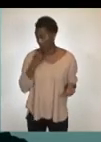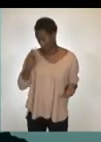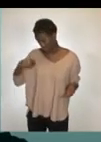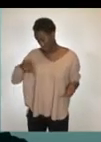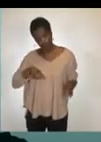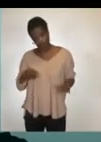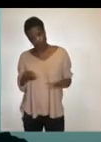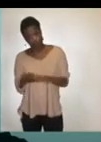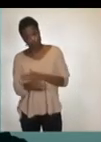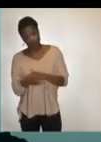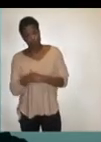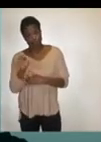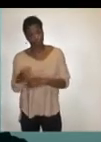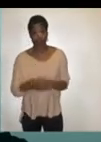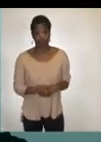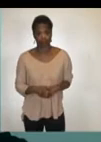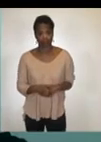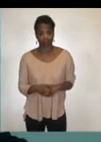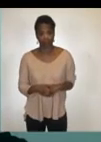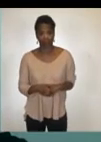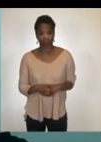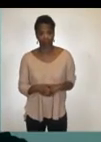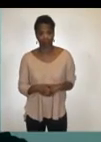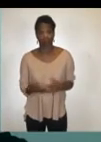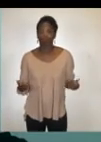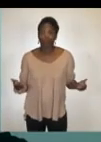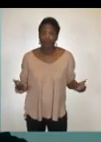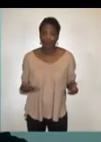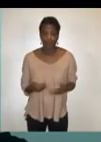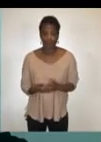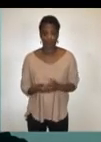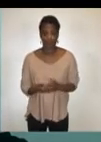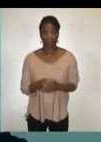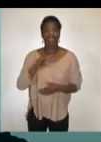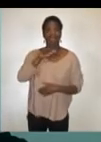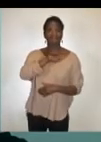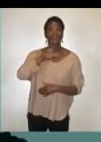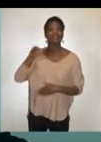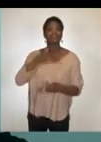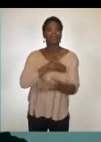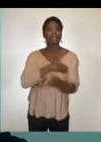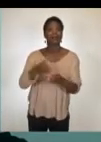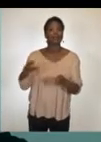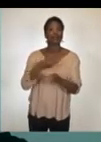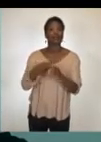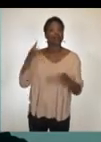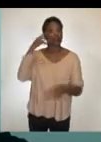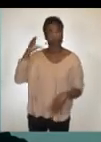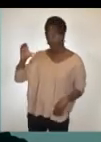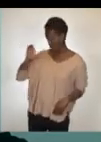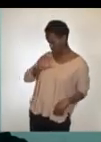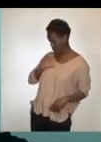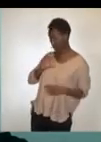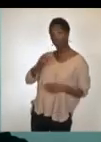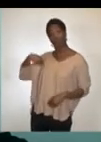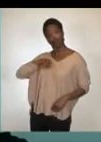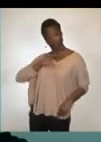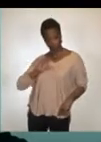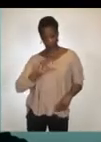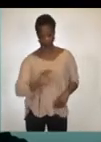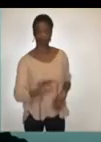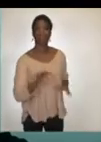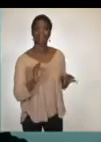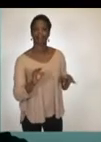finançons. Malgré la crise, les 25 millions d'euros, si on les avait eus, je peux vous assurer qu'on les aurait investis, soit en personnel, soit en